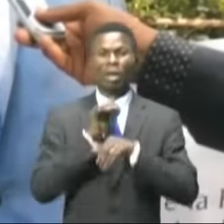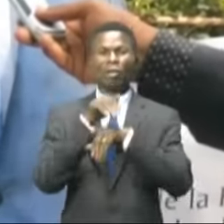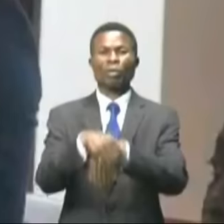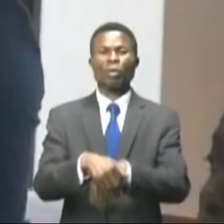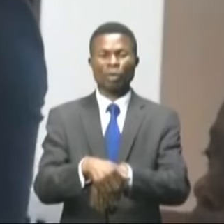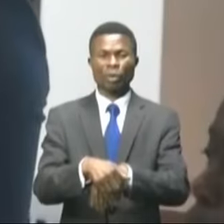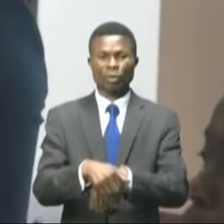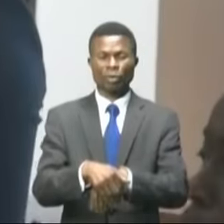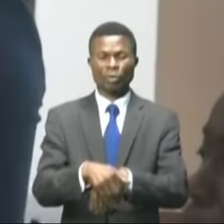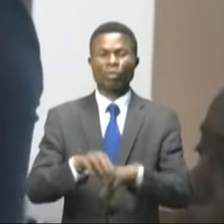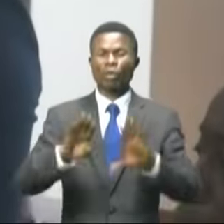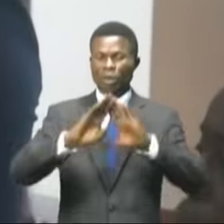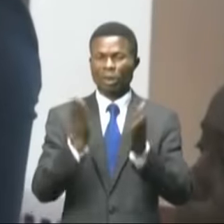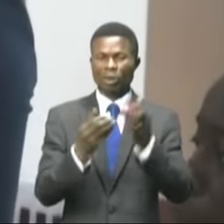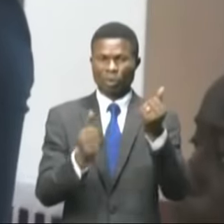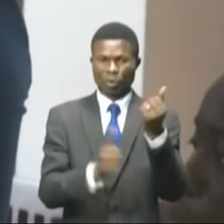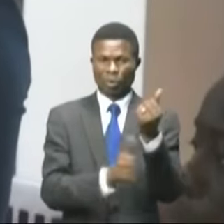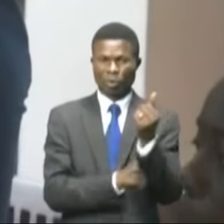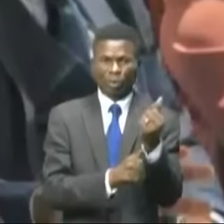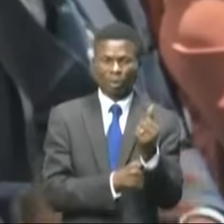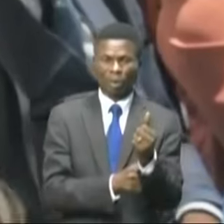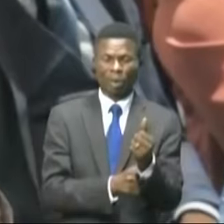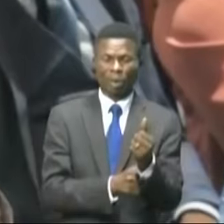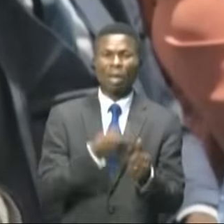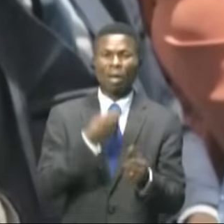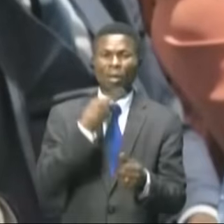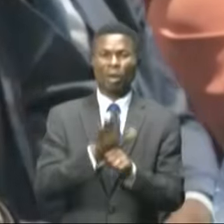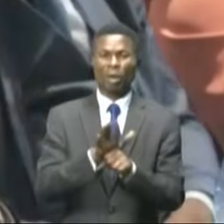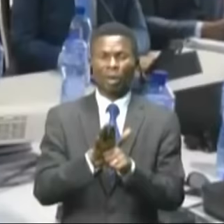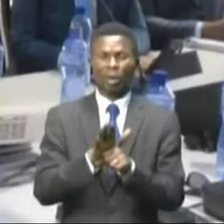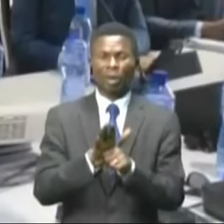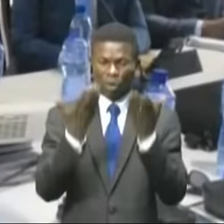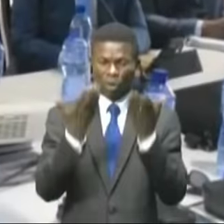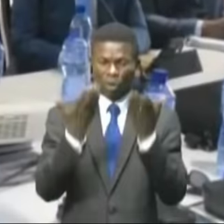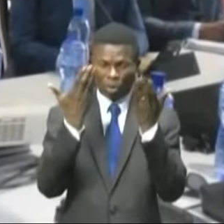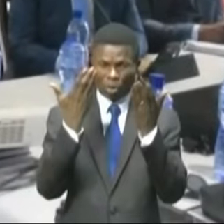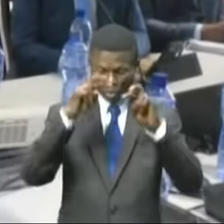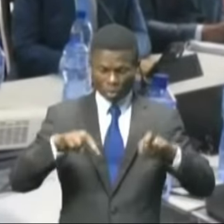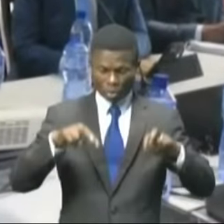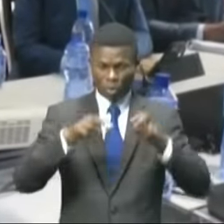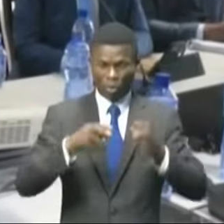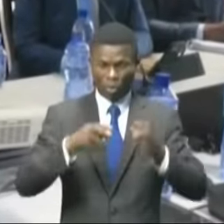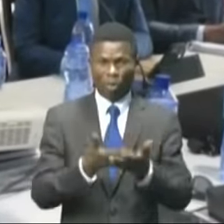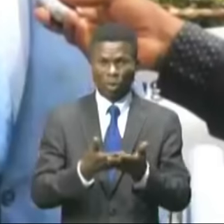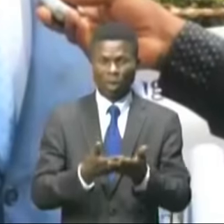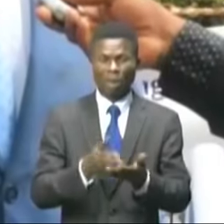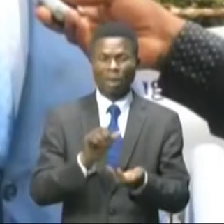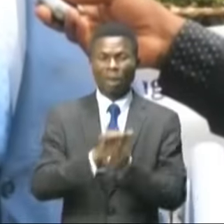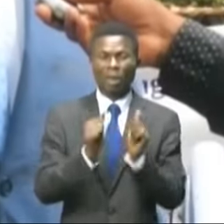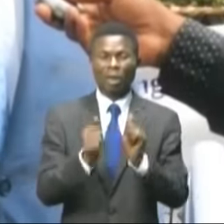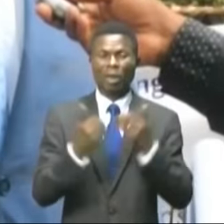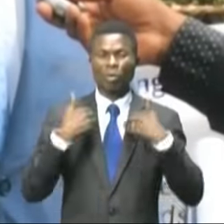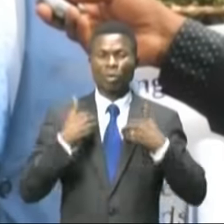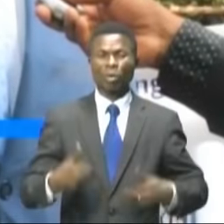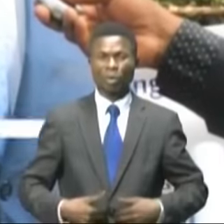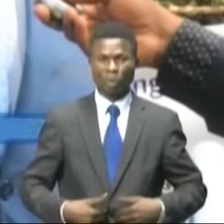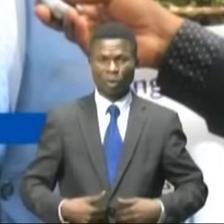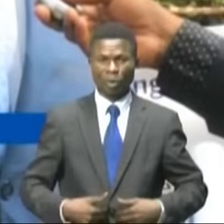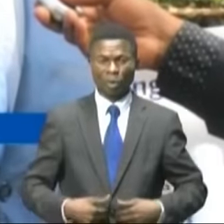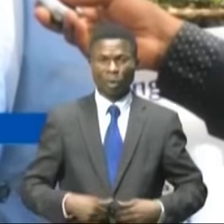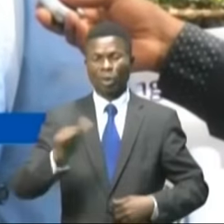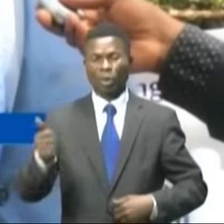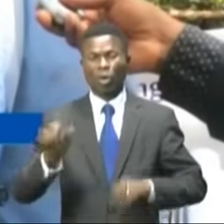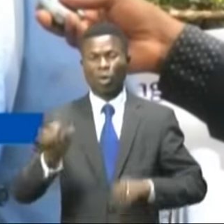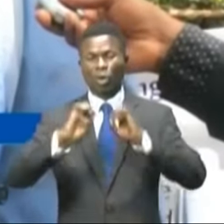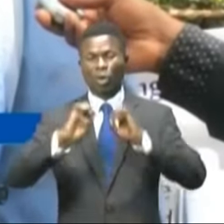de tous. Alors, cette démarche est en cours. Bien sûr, il y a une étude, ce qu'on appelle une étude actuarielle. Dans le monde assurantiel, il y a certaines études qui doivent être